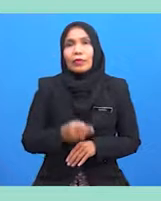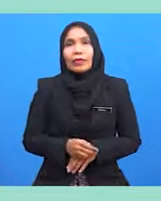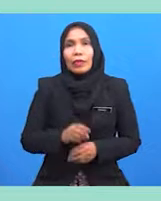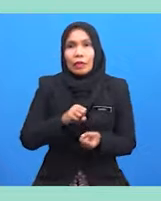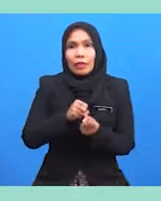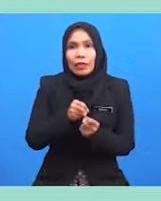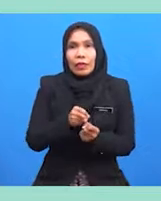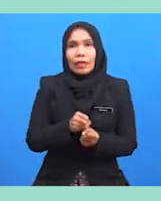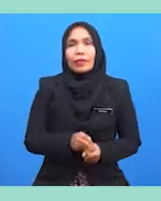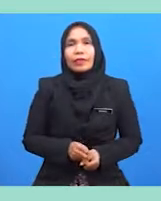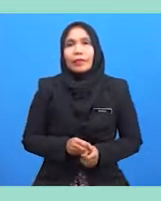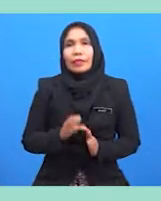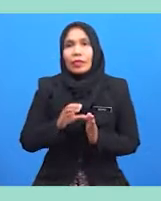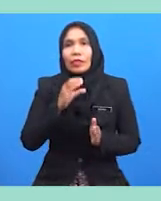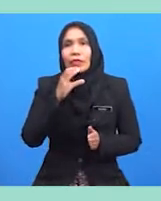sumber lain,